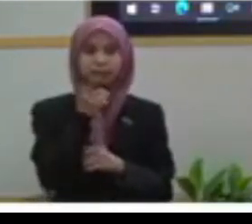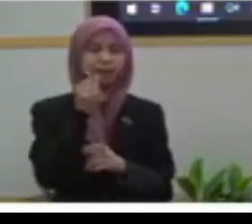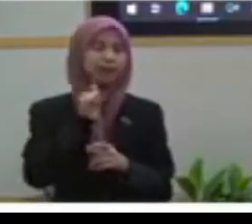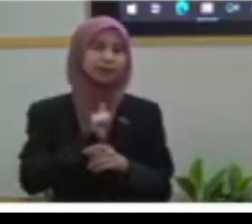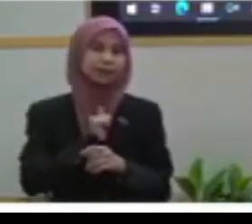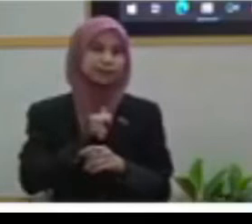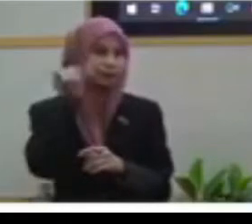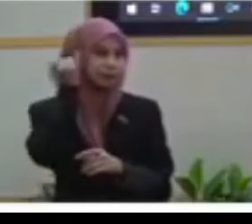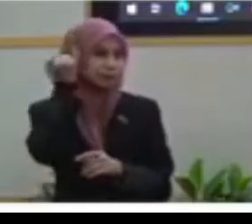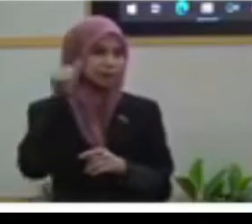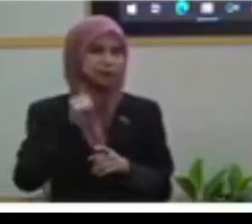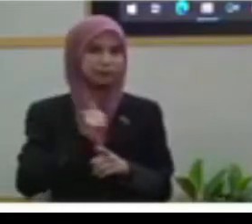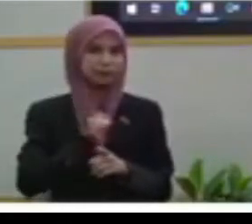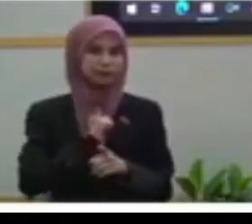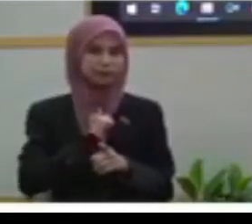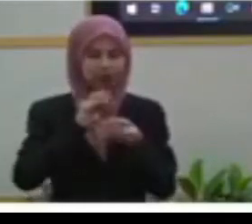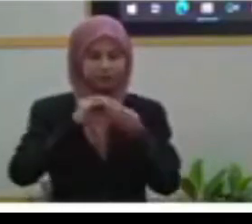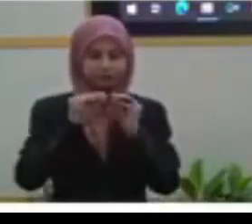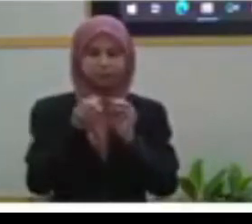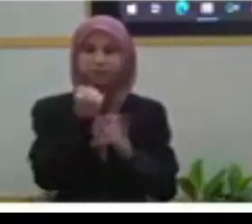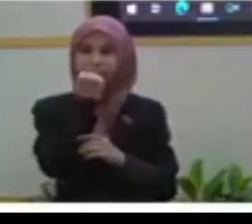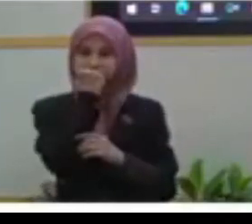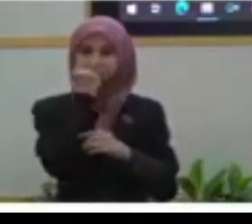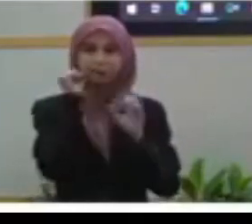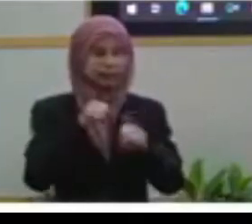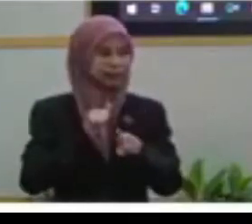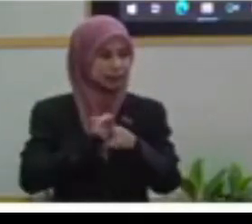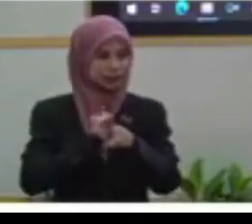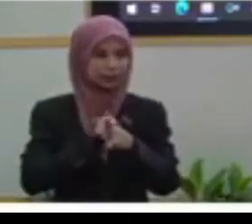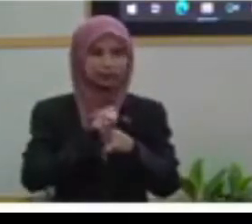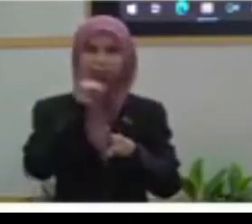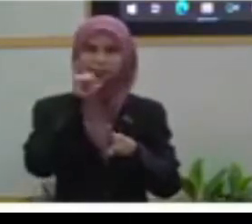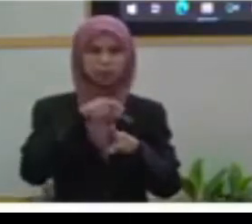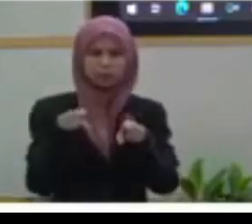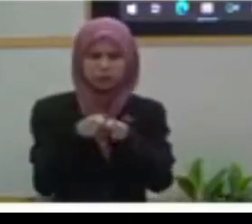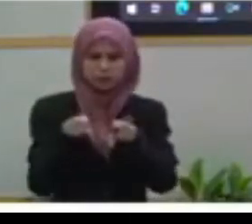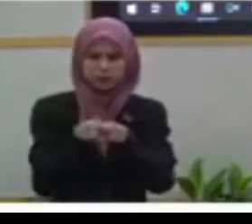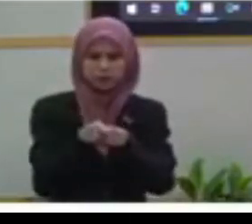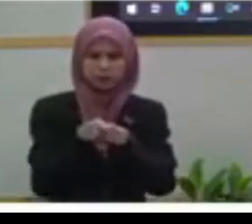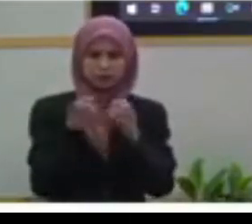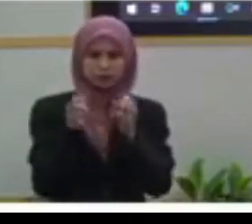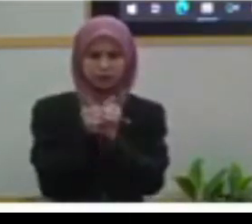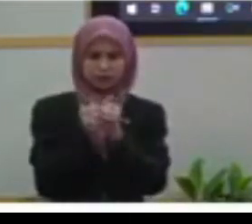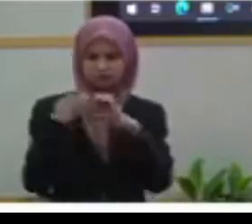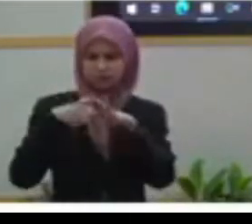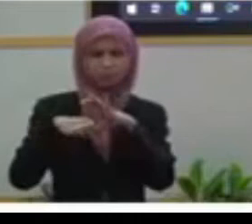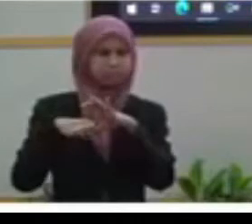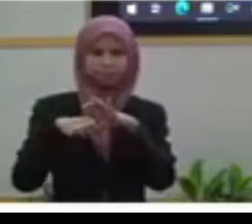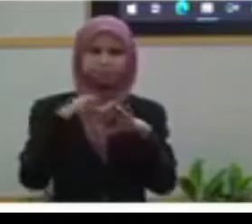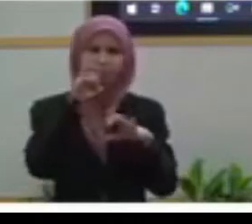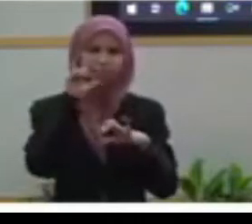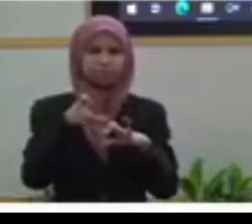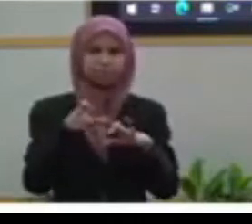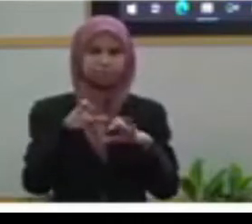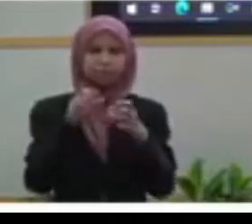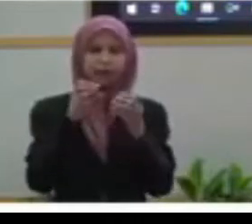sendiri. Kata laluan yang boleh diingat. Tak perlu sama dengan kata laluan email. Boleh sama, boleh tak sama. Kerana